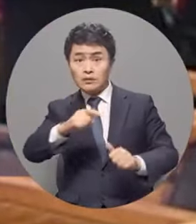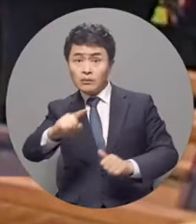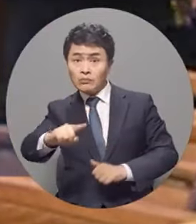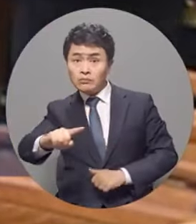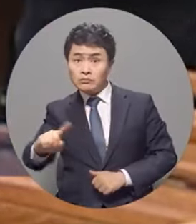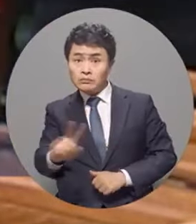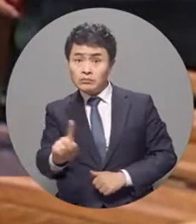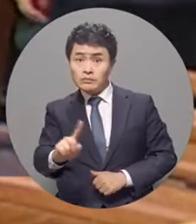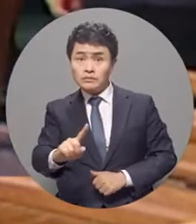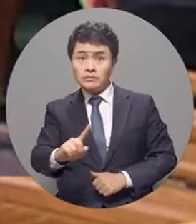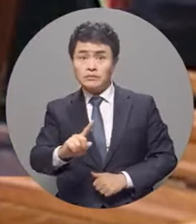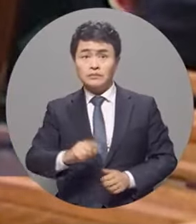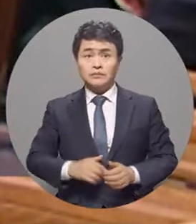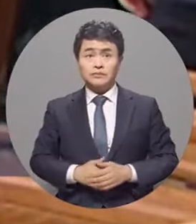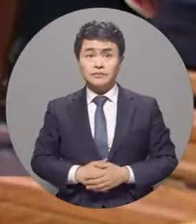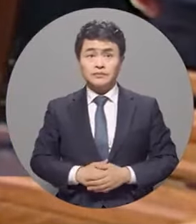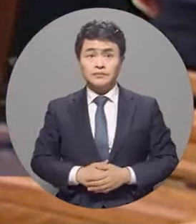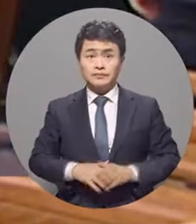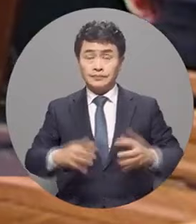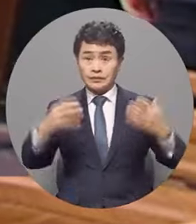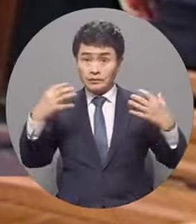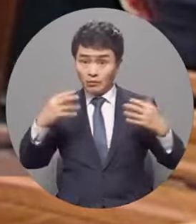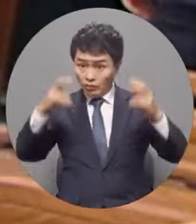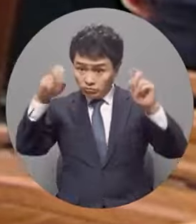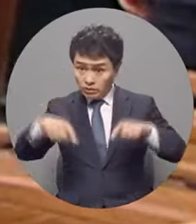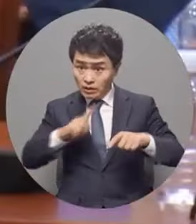장관! 입니다. 장관!